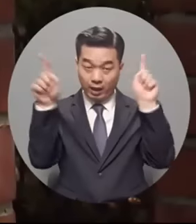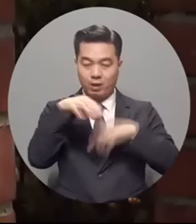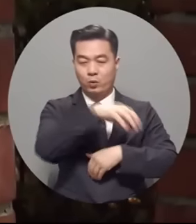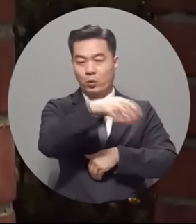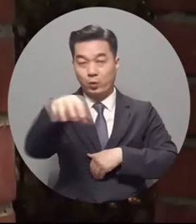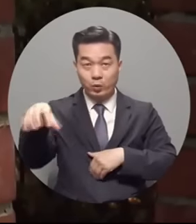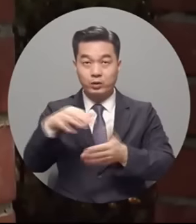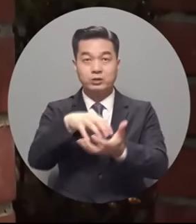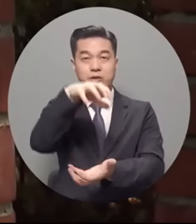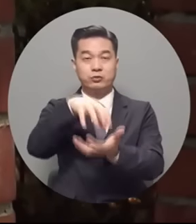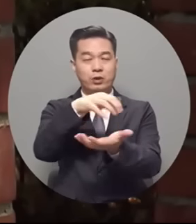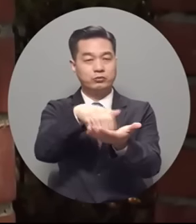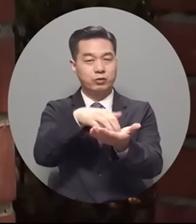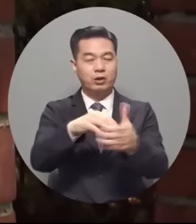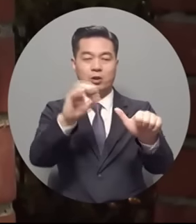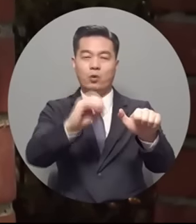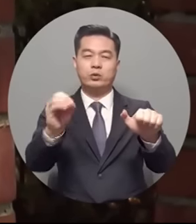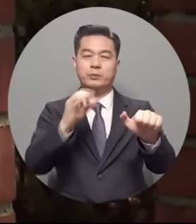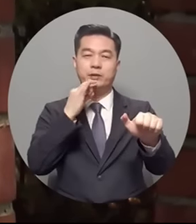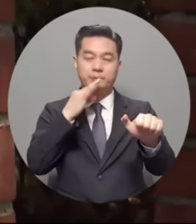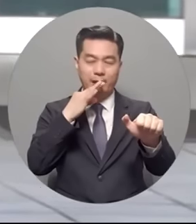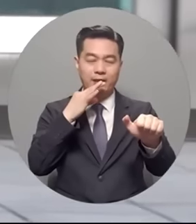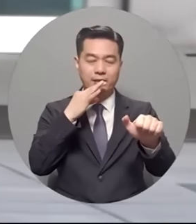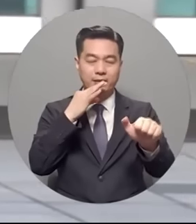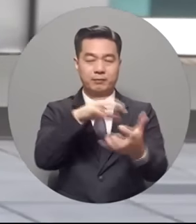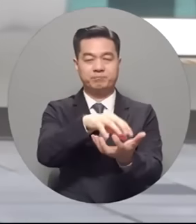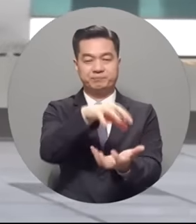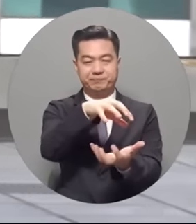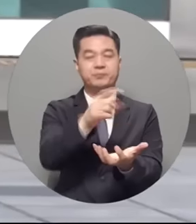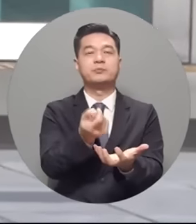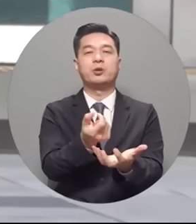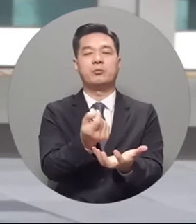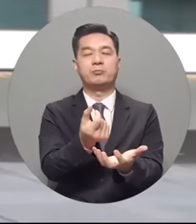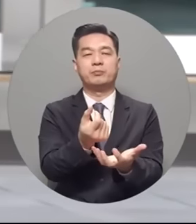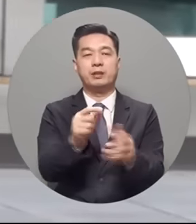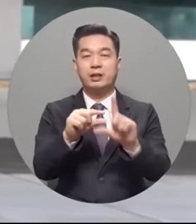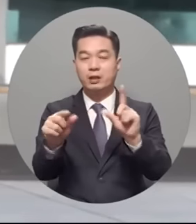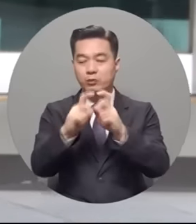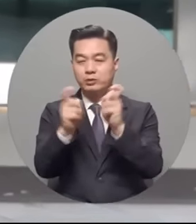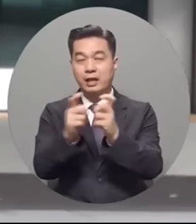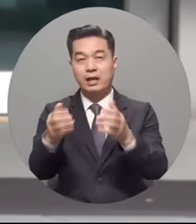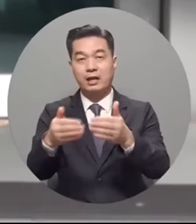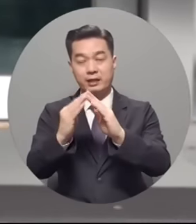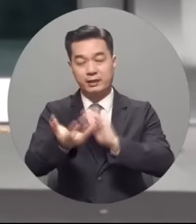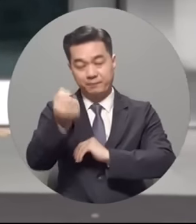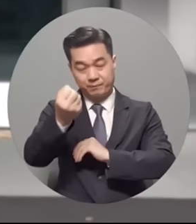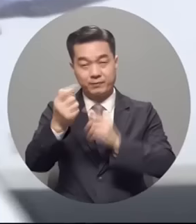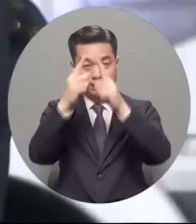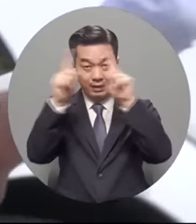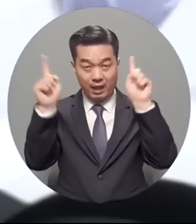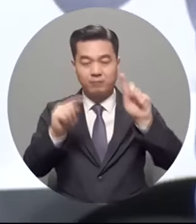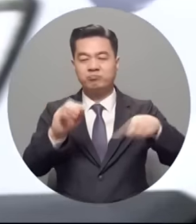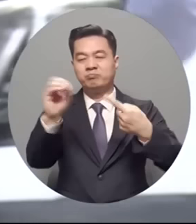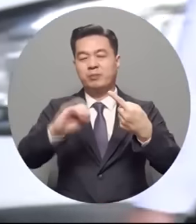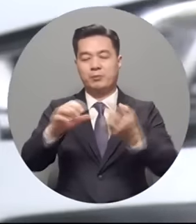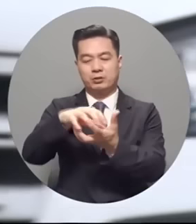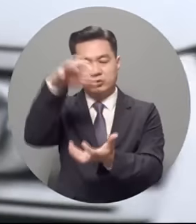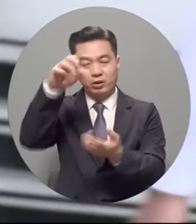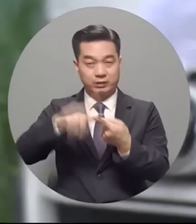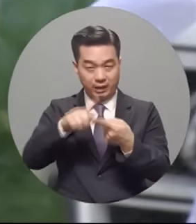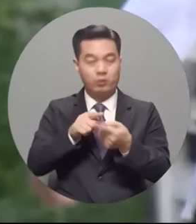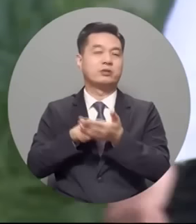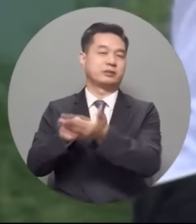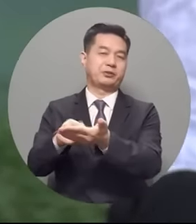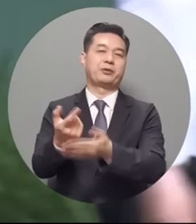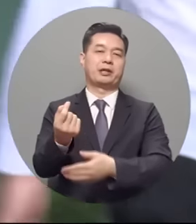규모의 50%만 늘리기로 했고 일부 사립대는 증원을 100% 신청할 것으로 알려졌습니다. MBC